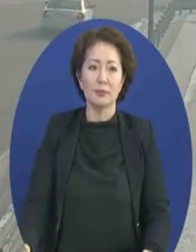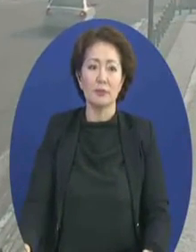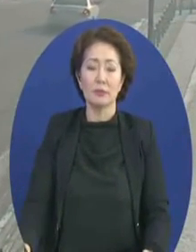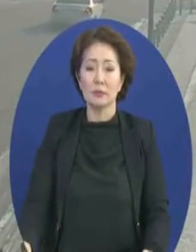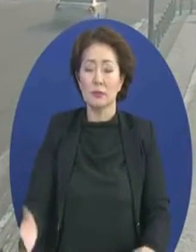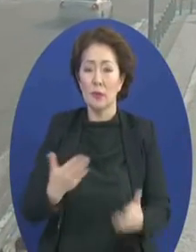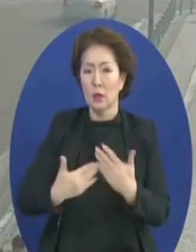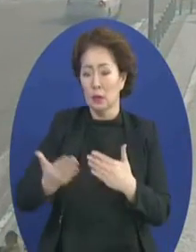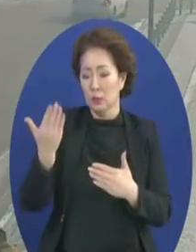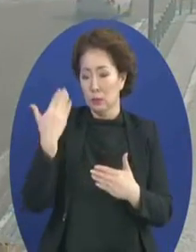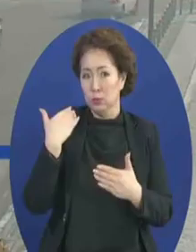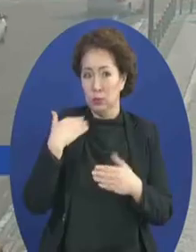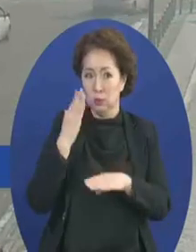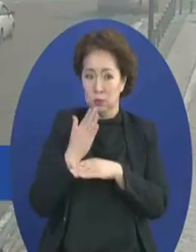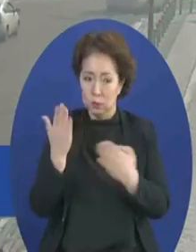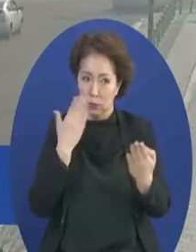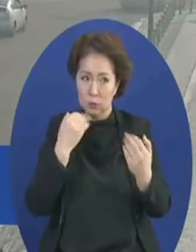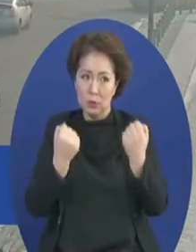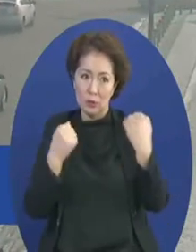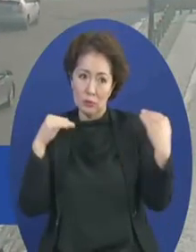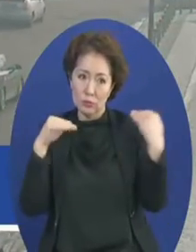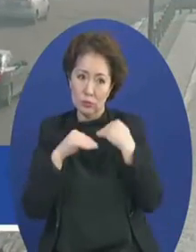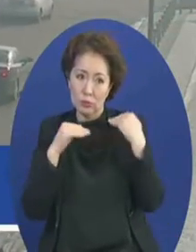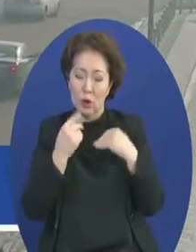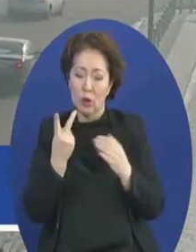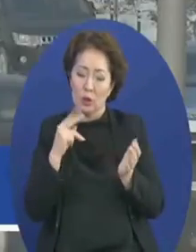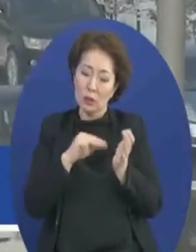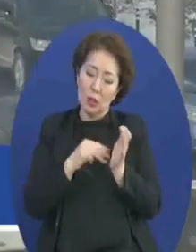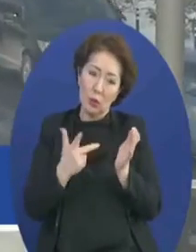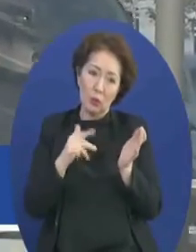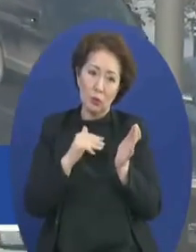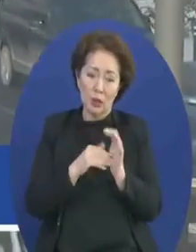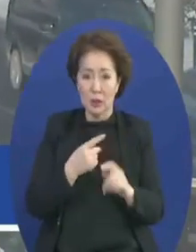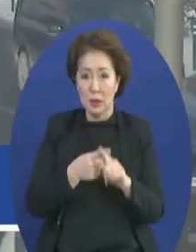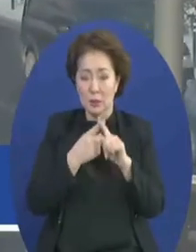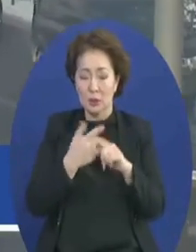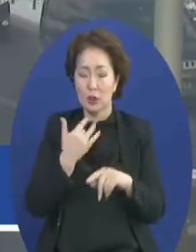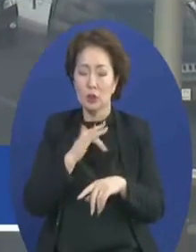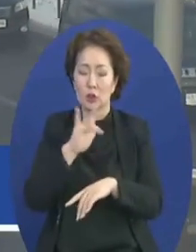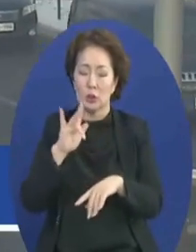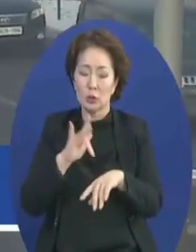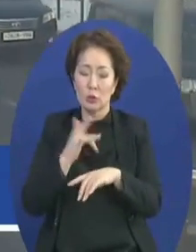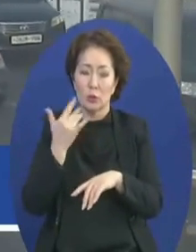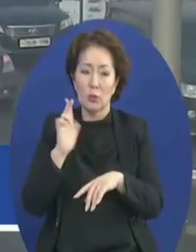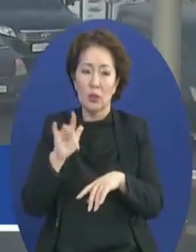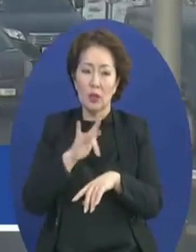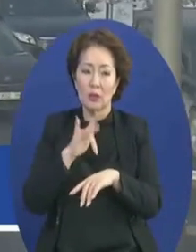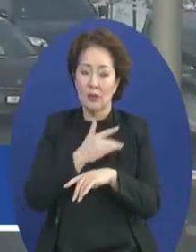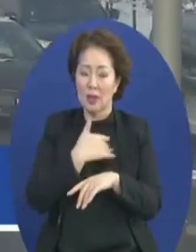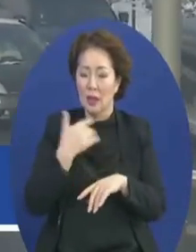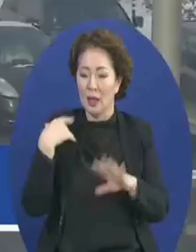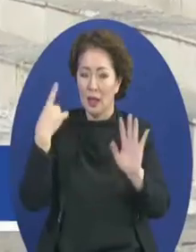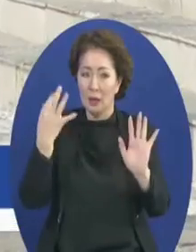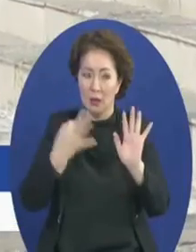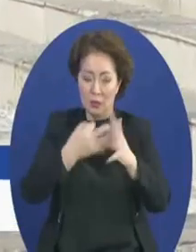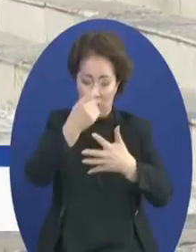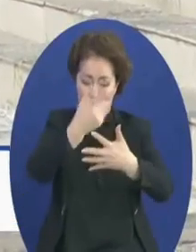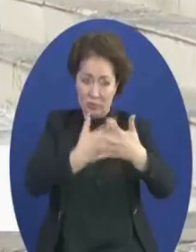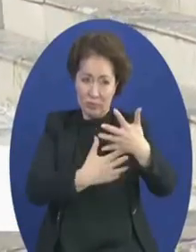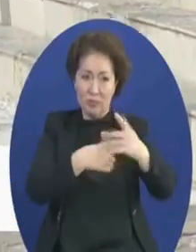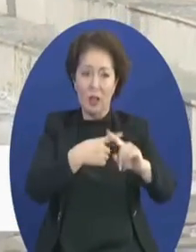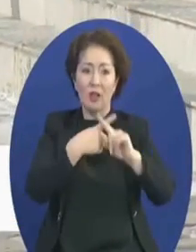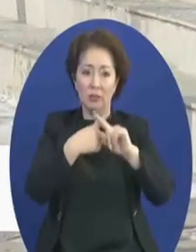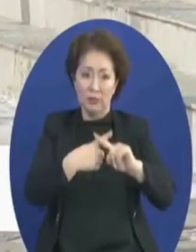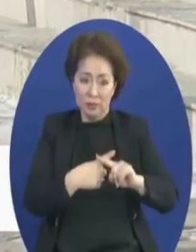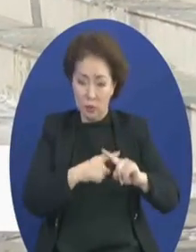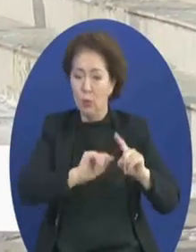Өмнөх өдрүүдтэй харьцуулахад өнөөдөр замын хөдөлгөөн 2-3 дахин нэмэгдсэн. Мөн хотын дарга 18 жигэлд үйлчлэг явуулахыг хориглоод бусад аж ахуй